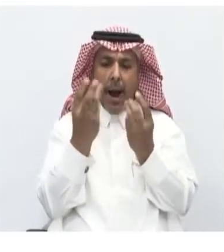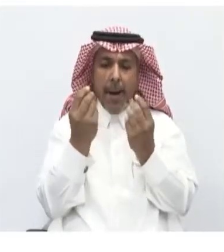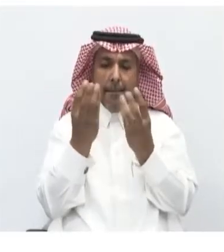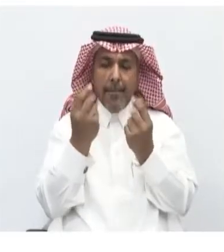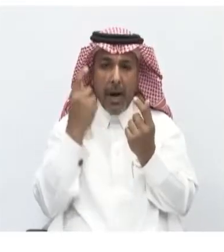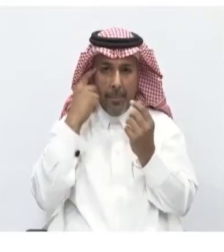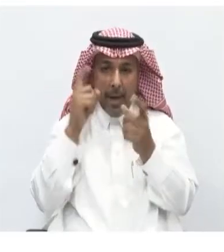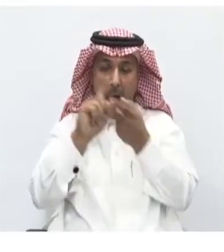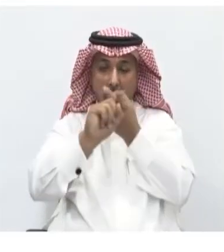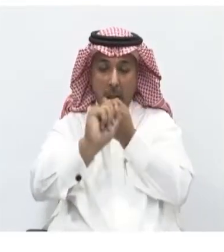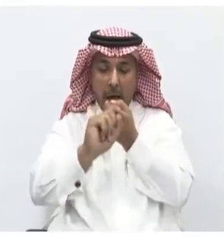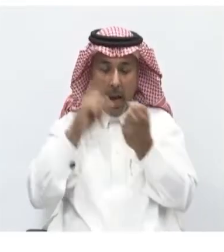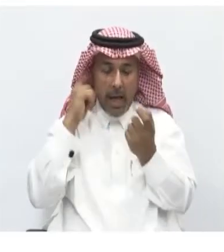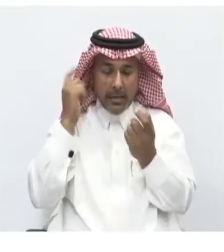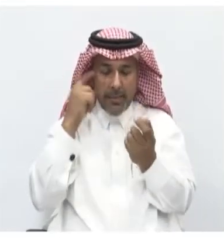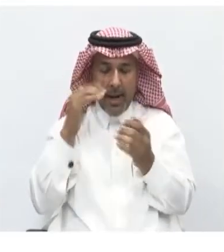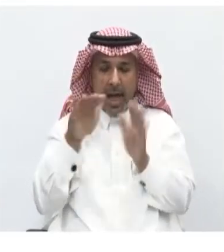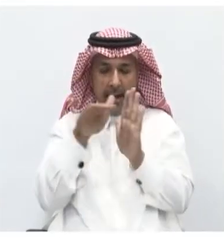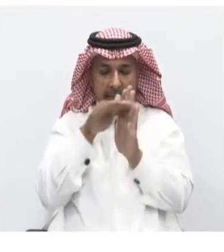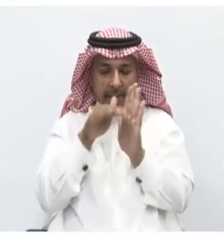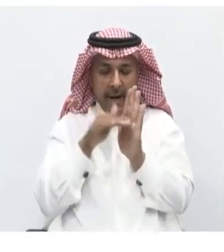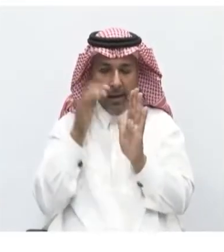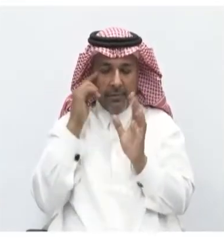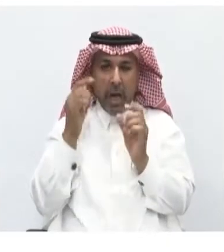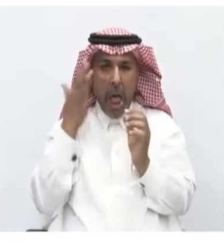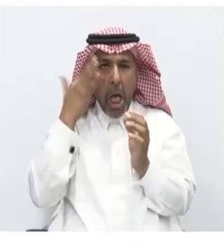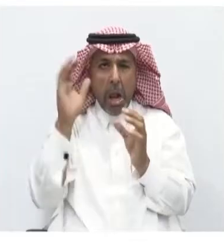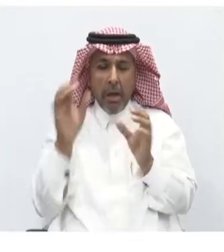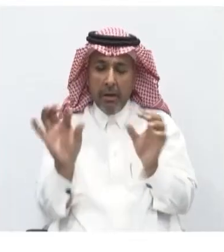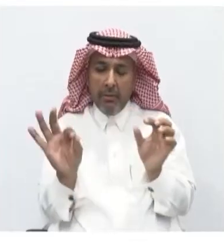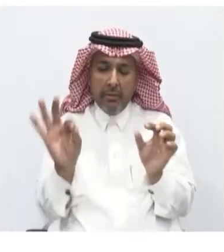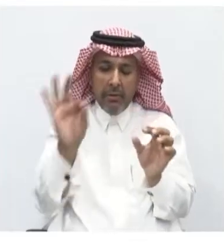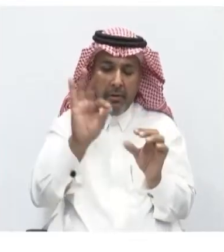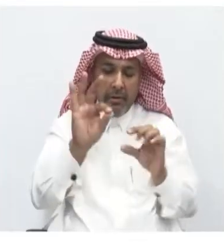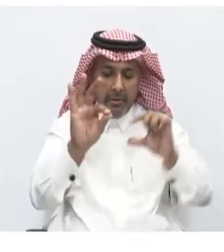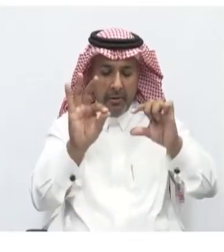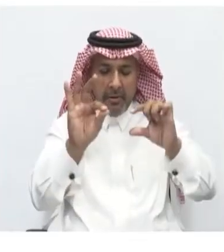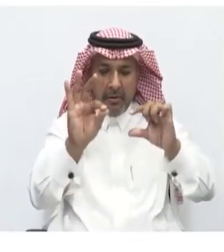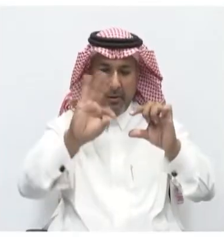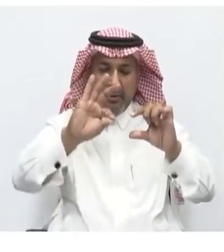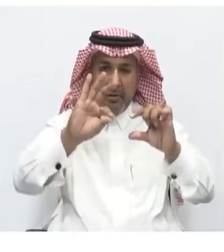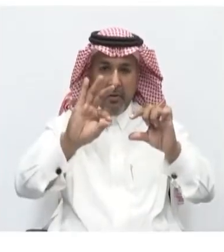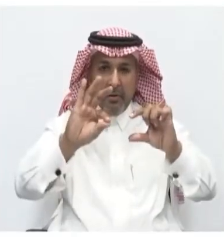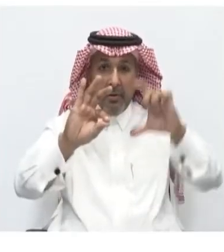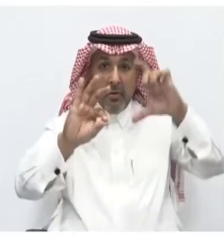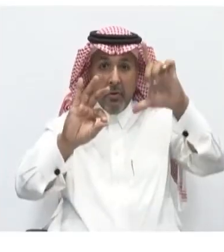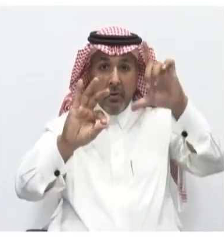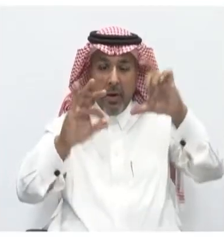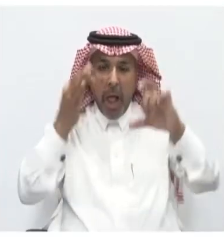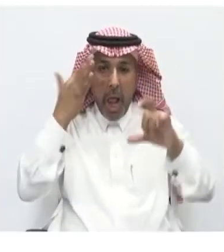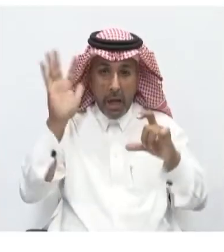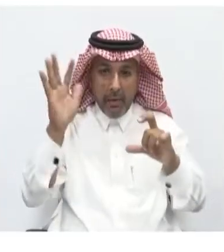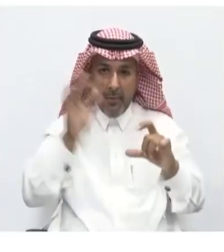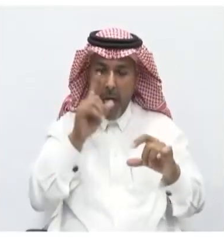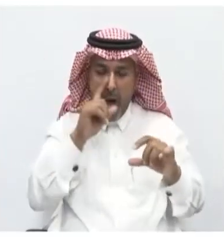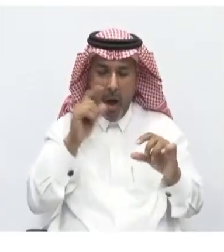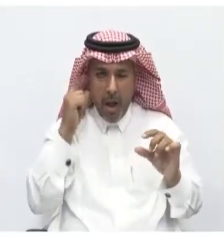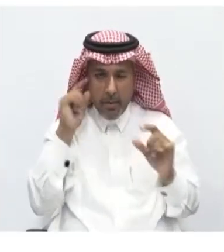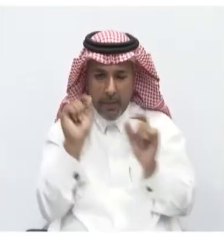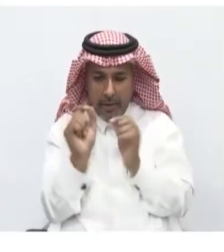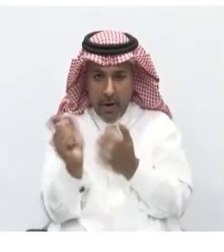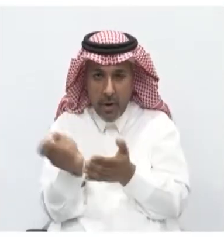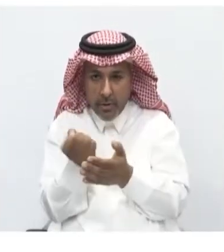والمواد الناتجه في التفاعل الكيميائي اذا لاحظ معي لا بد ان يكون هناك تفاعل كيميائي مواد